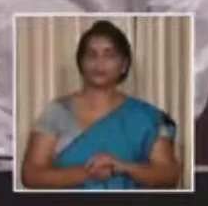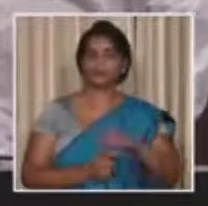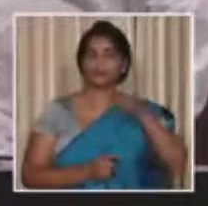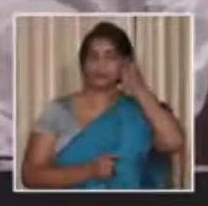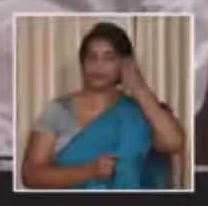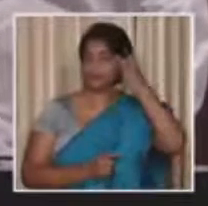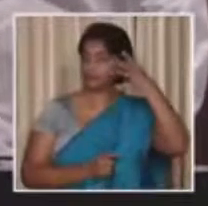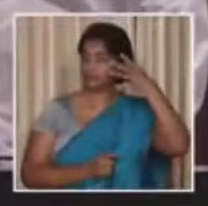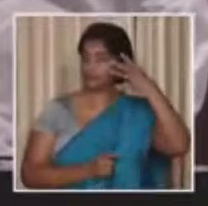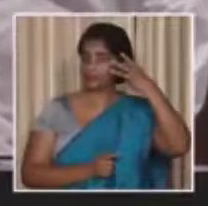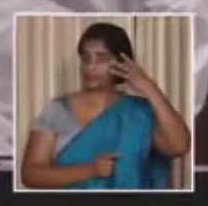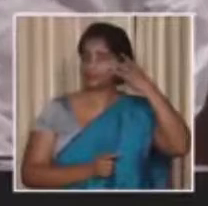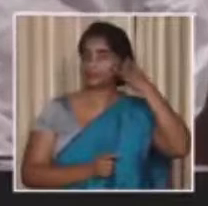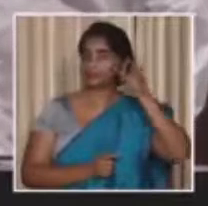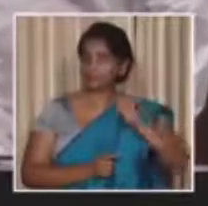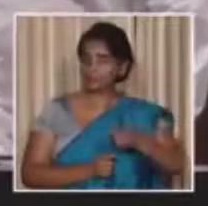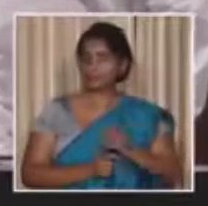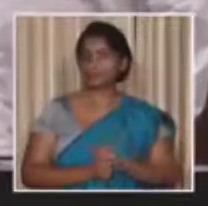යෝජනාංක 2